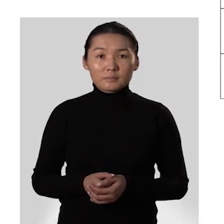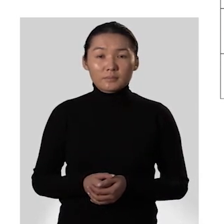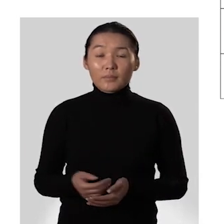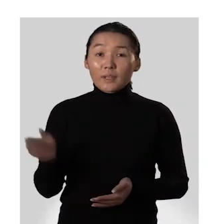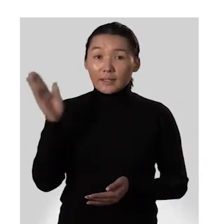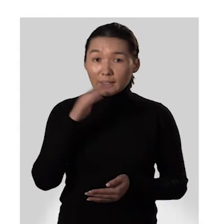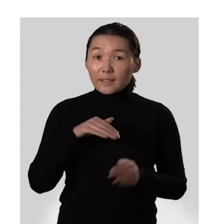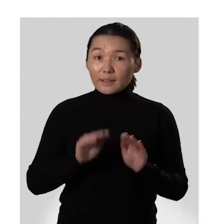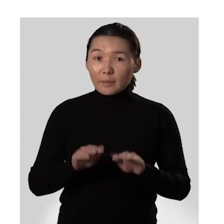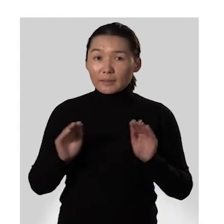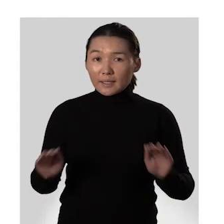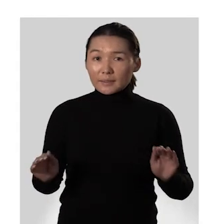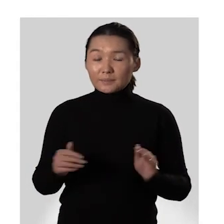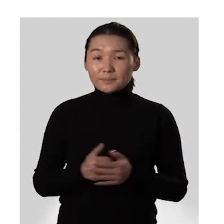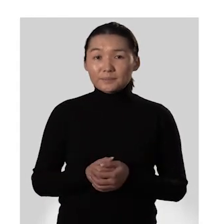Келгиле балдар.